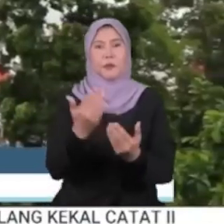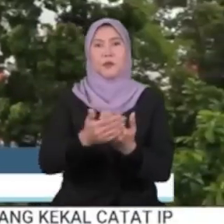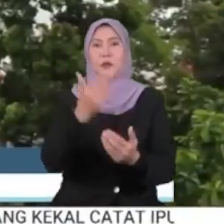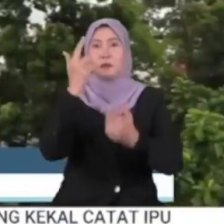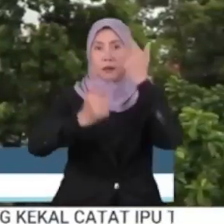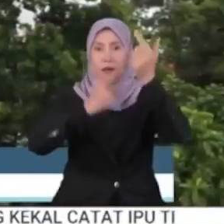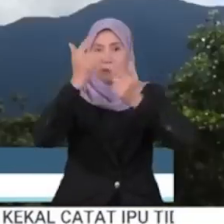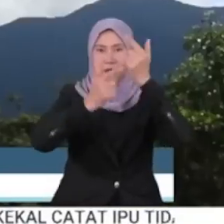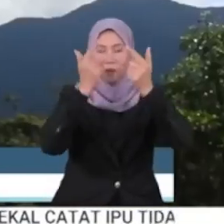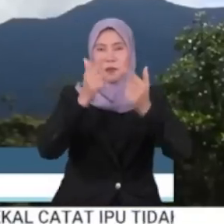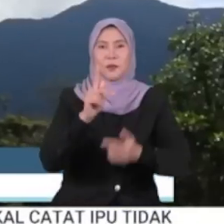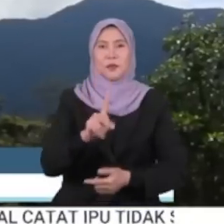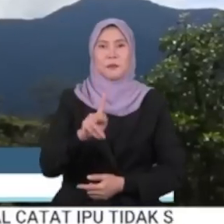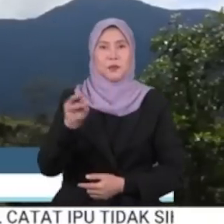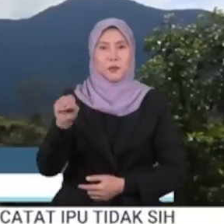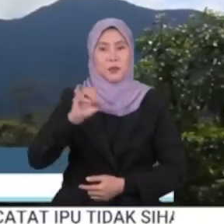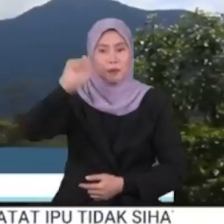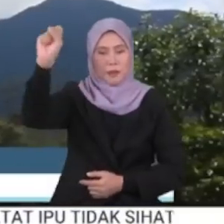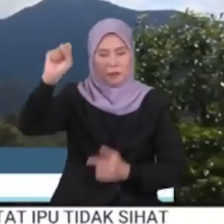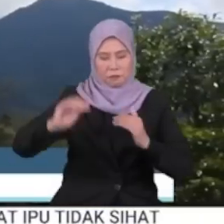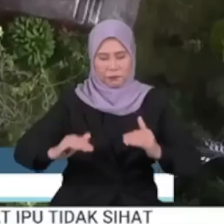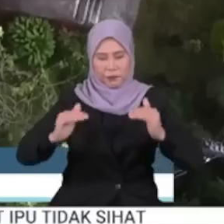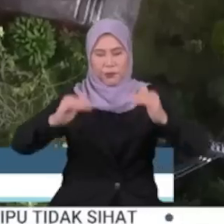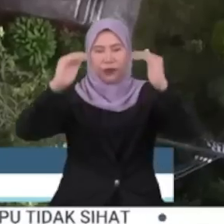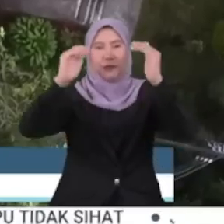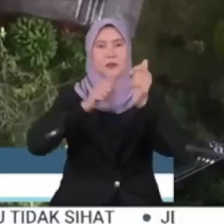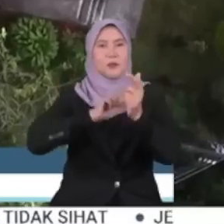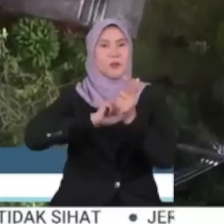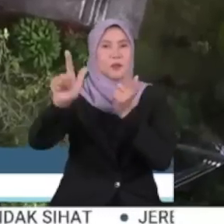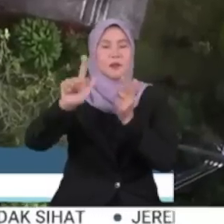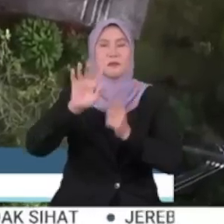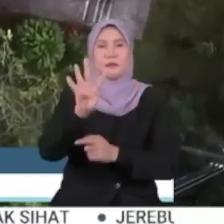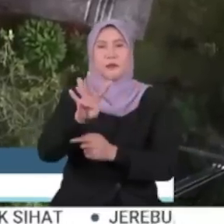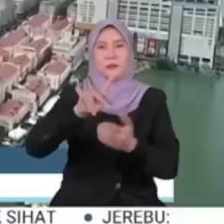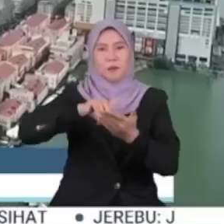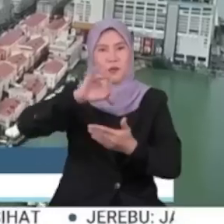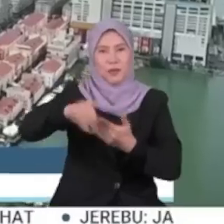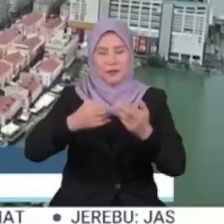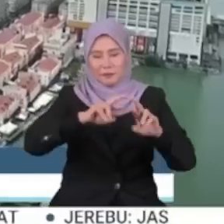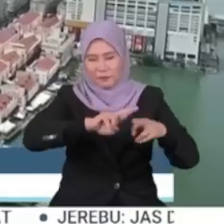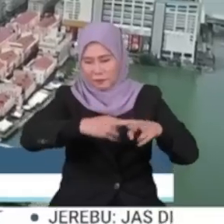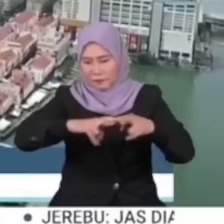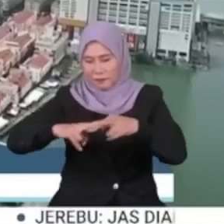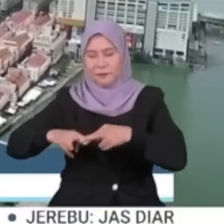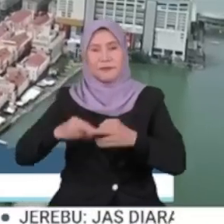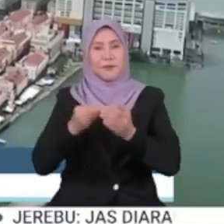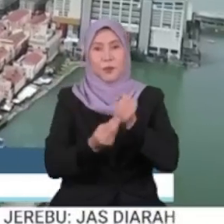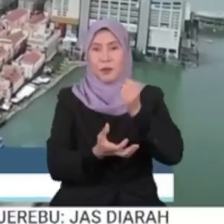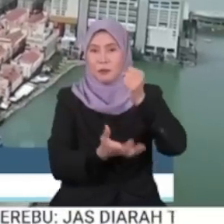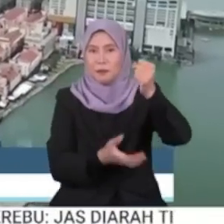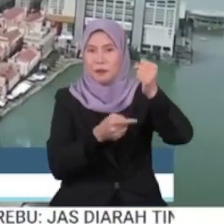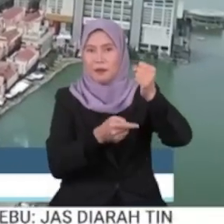Kemudahan pelancongan di Kota Marudu, Sabah dinaik taraf menerusi kelulusan 4 projek penyelenggaraan melibatkan